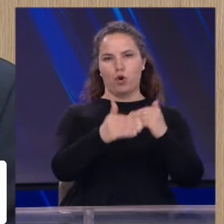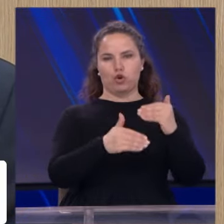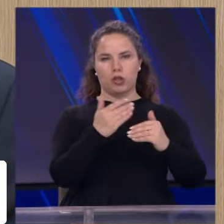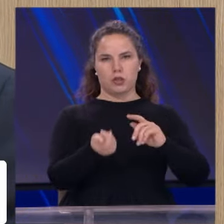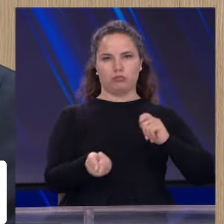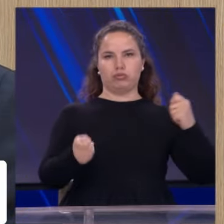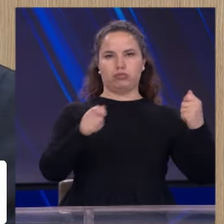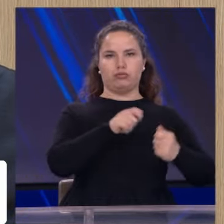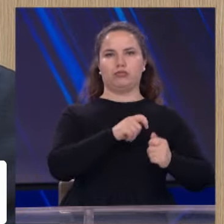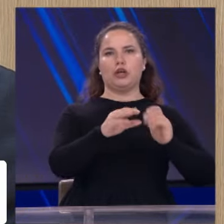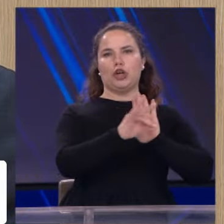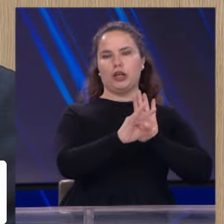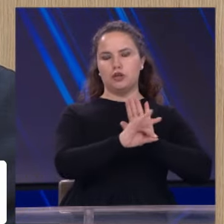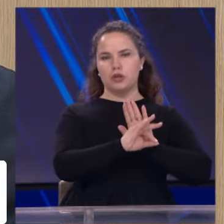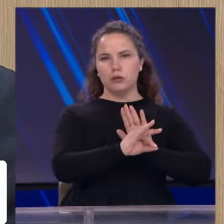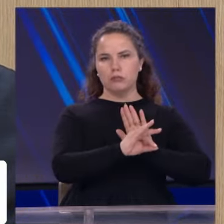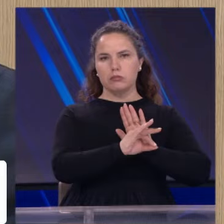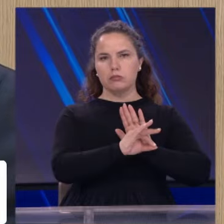të